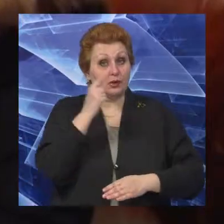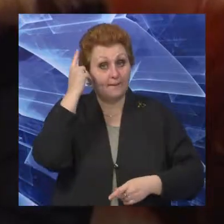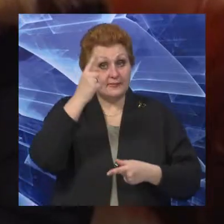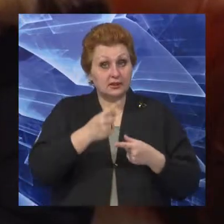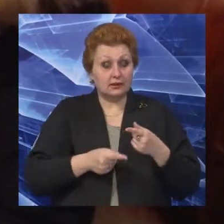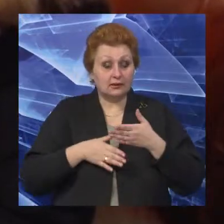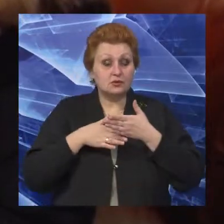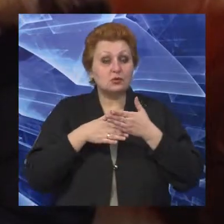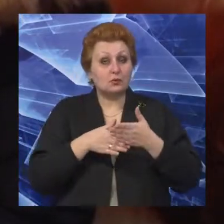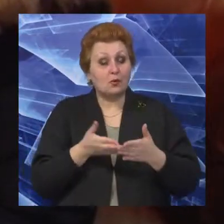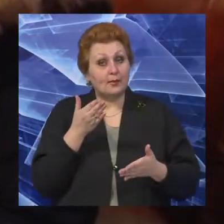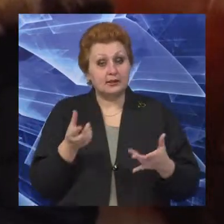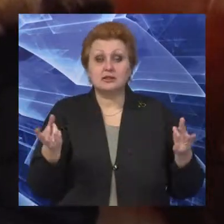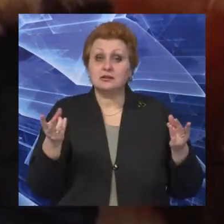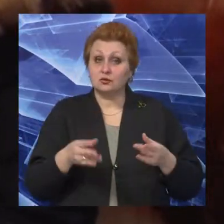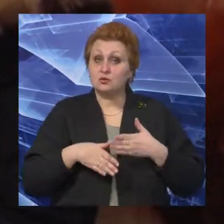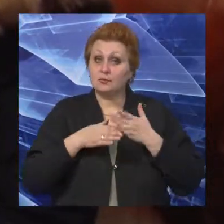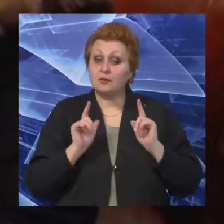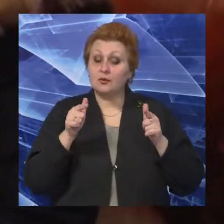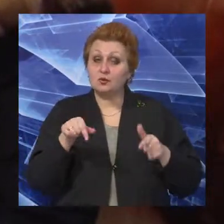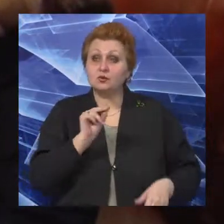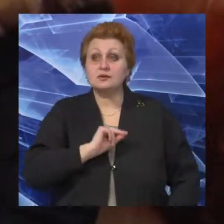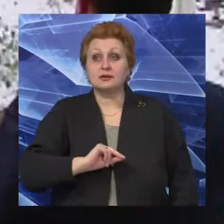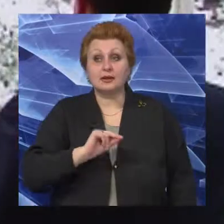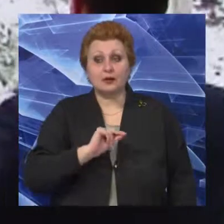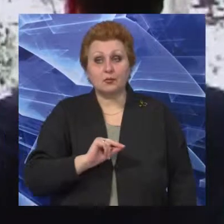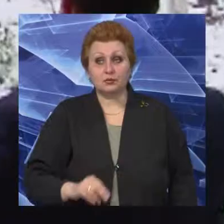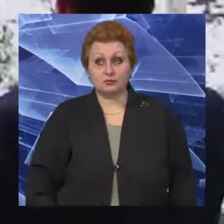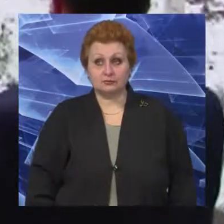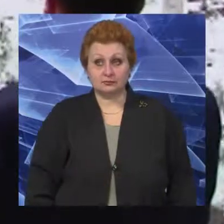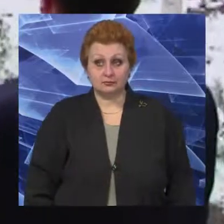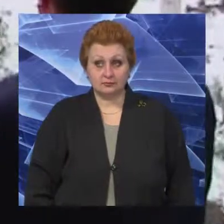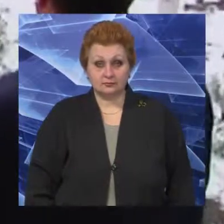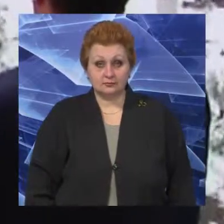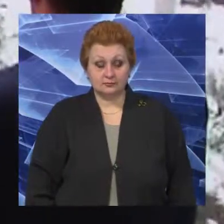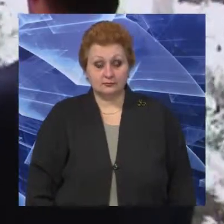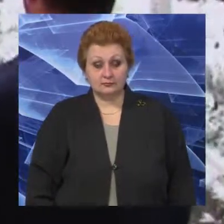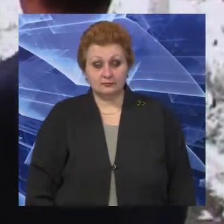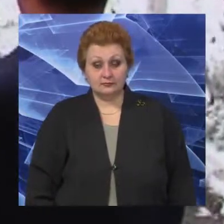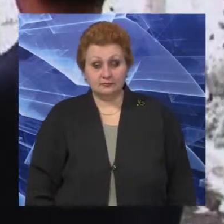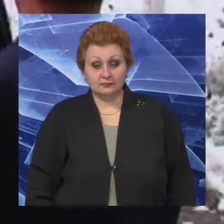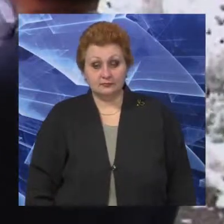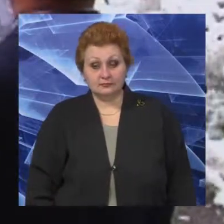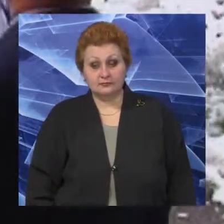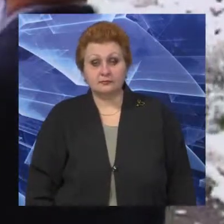и психологическую помощь. Если нужно, помогают устроиться на работу. Давайте все соберемся, наверное, да?